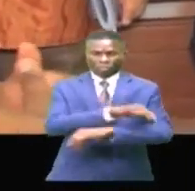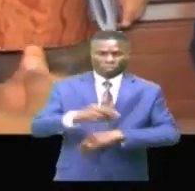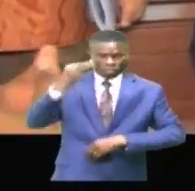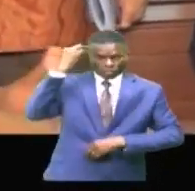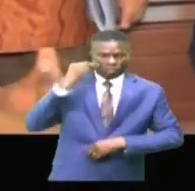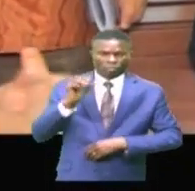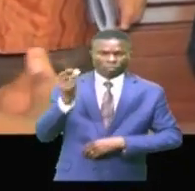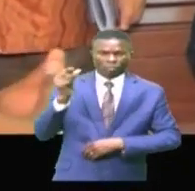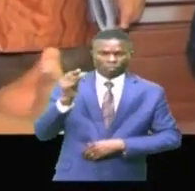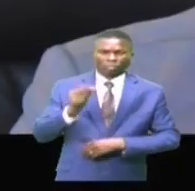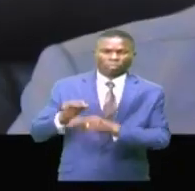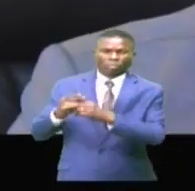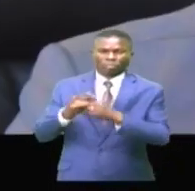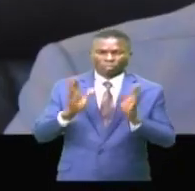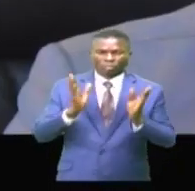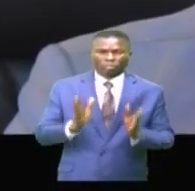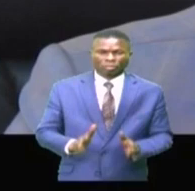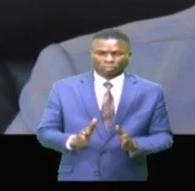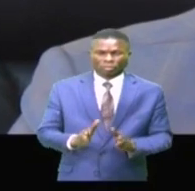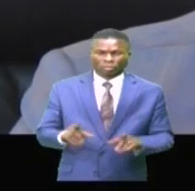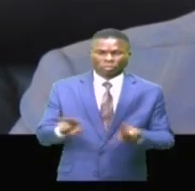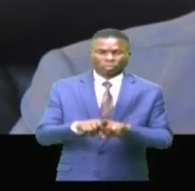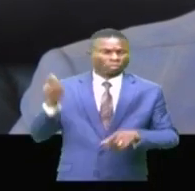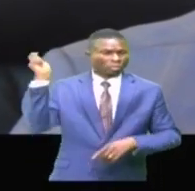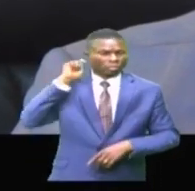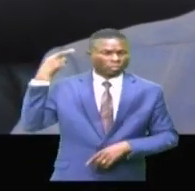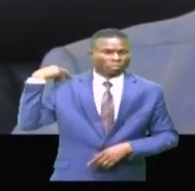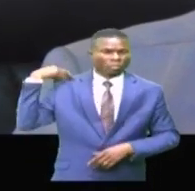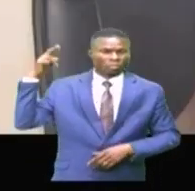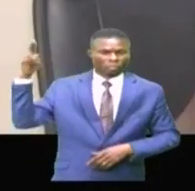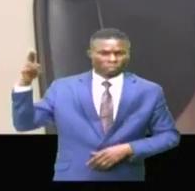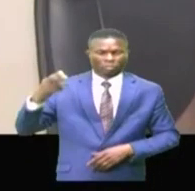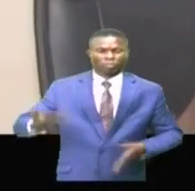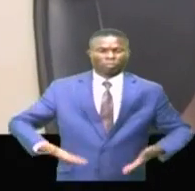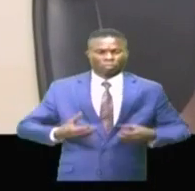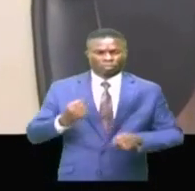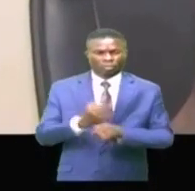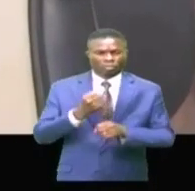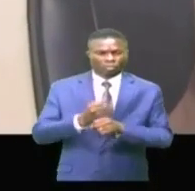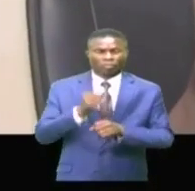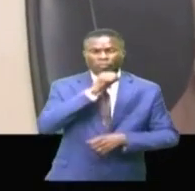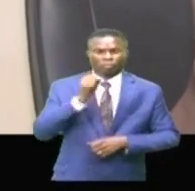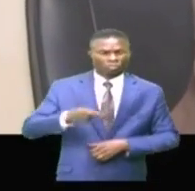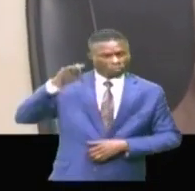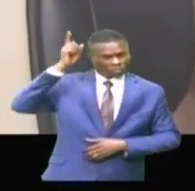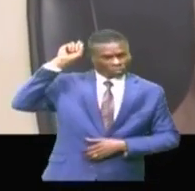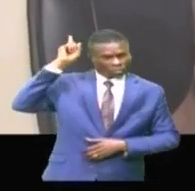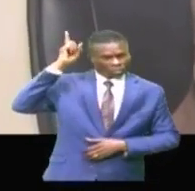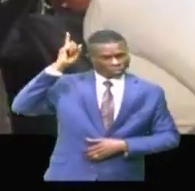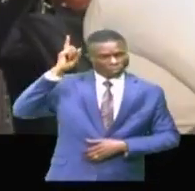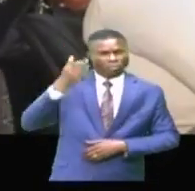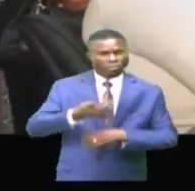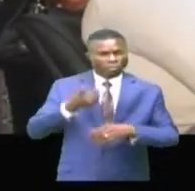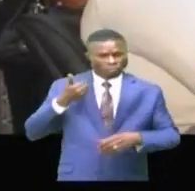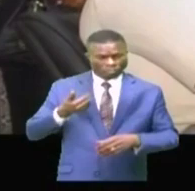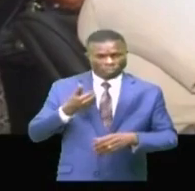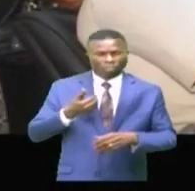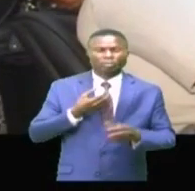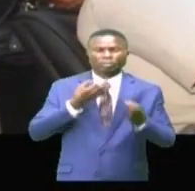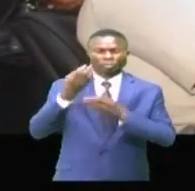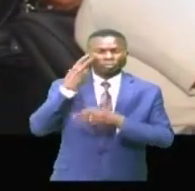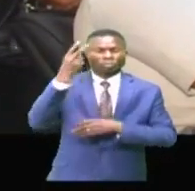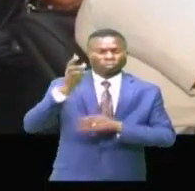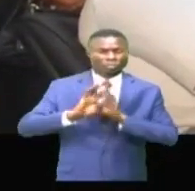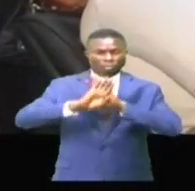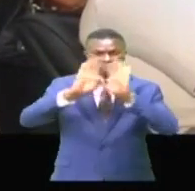des Mines les cours de matières entrants professeur Raphaël Matamba a salué les travailleurs battu par son prédécesseur avant de dévoiler sa vision